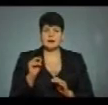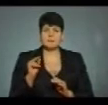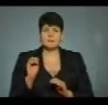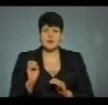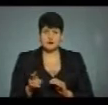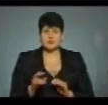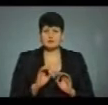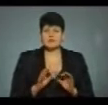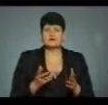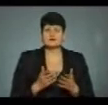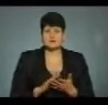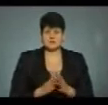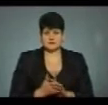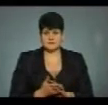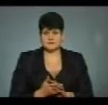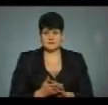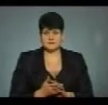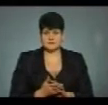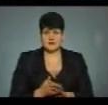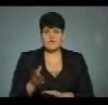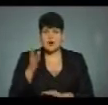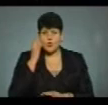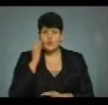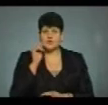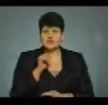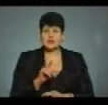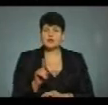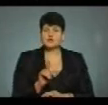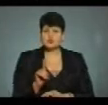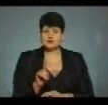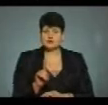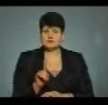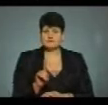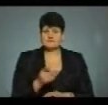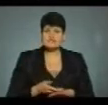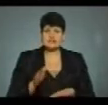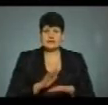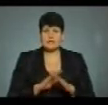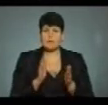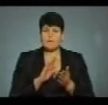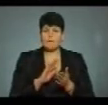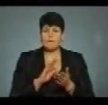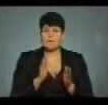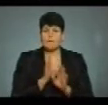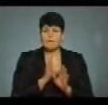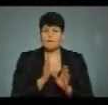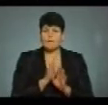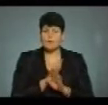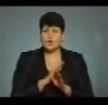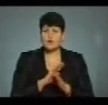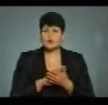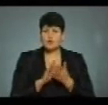якому стані ці культури. Враховуючи те, що десь в складних погодних умовах посів пройшов, посуха